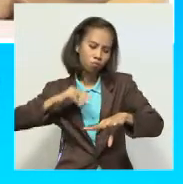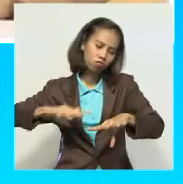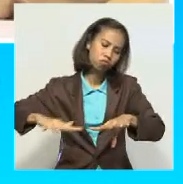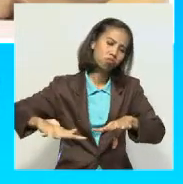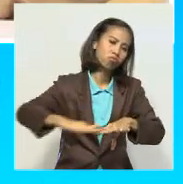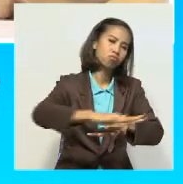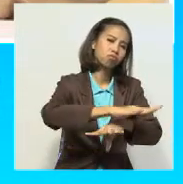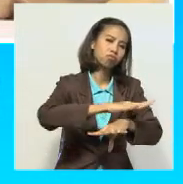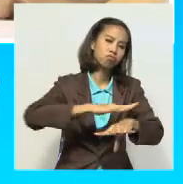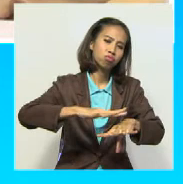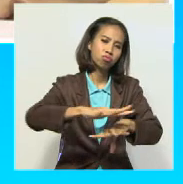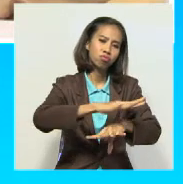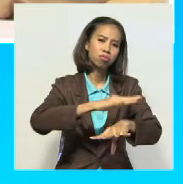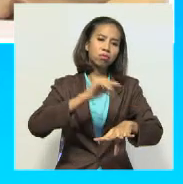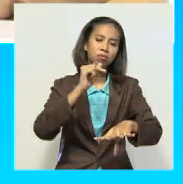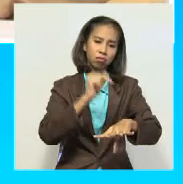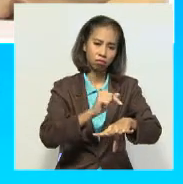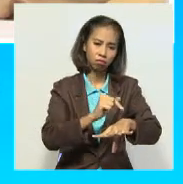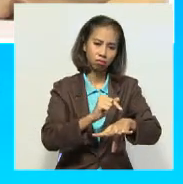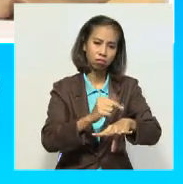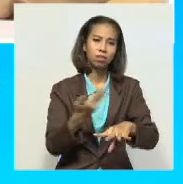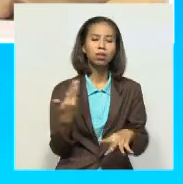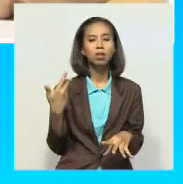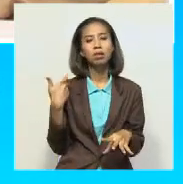ใช่ไหมธรรมชาติน้ำเรามีที่เขาก็ไปนั่นเราก็ต้อง